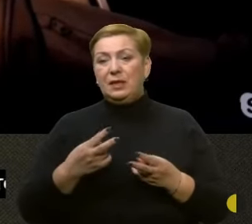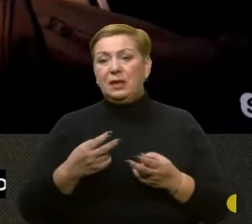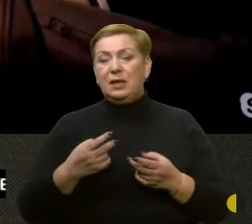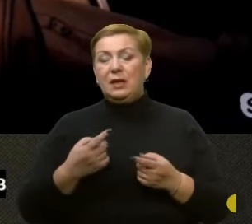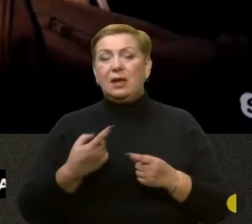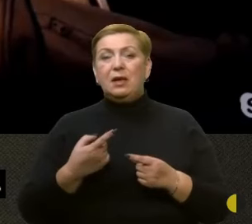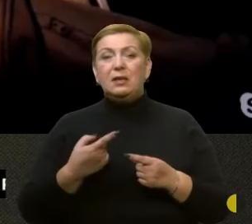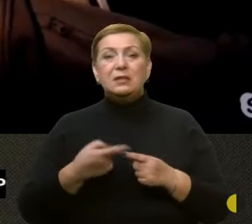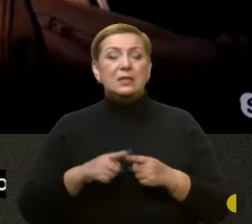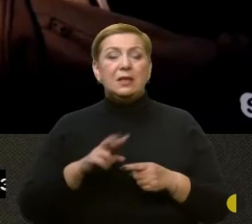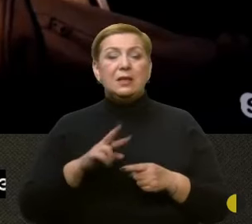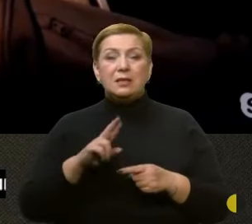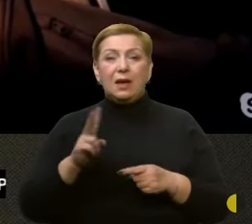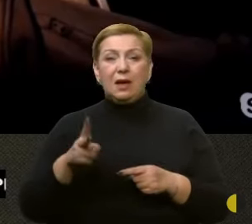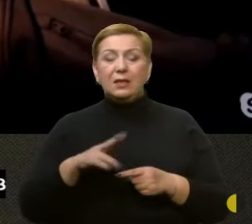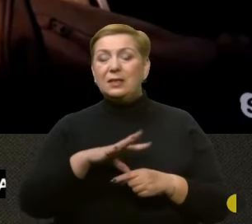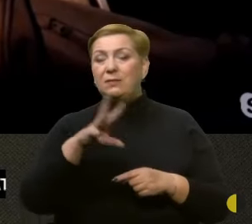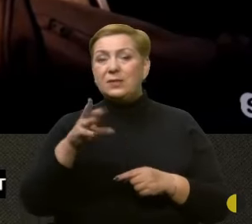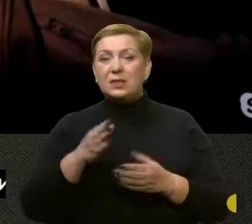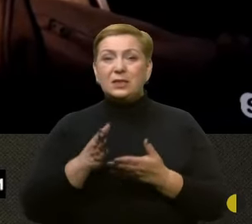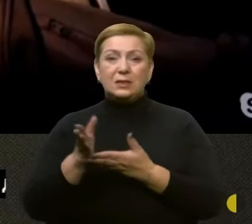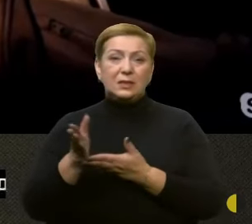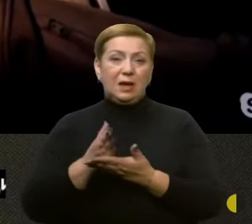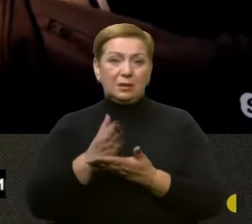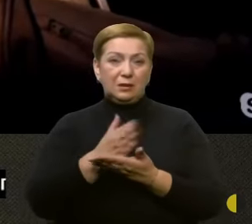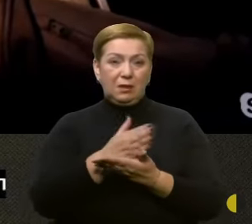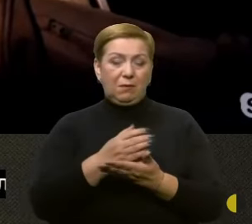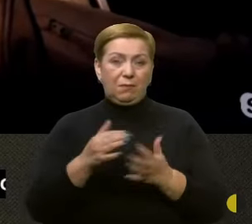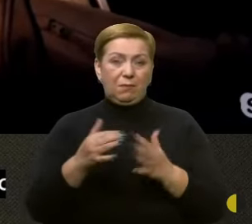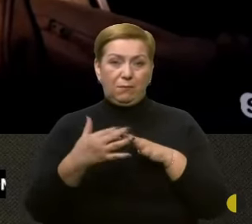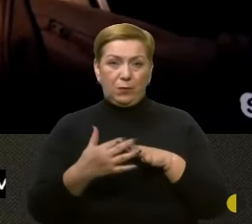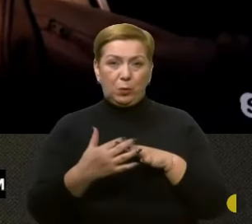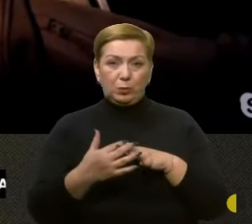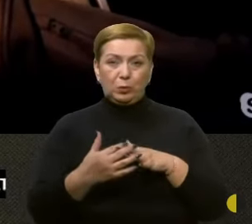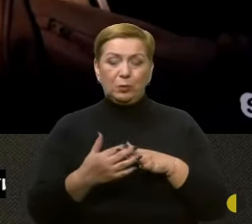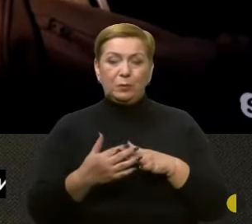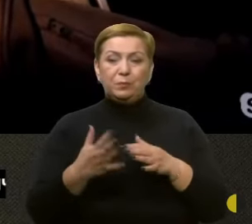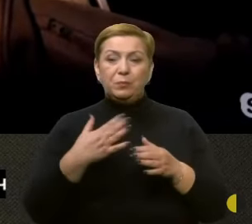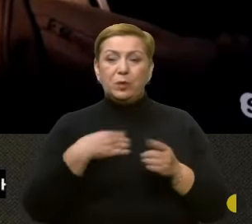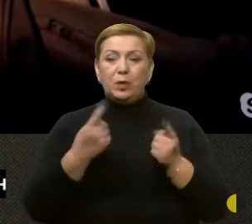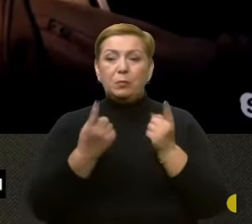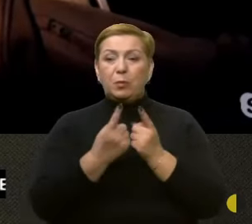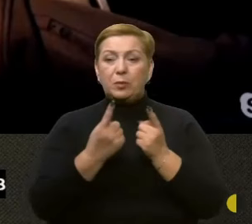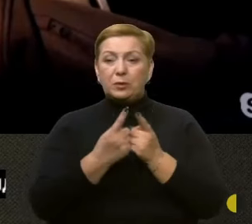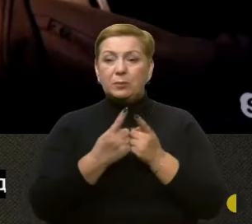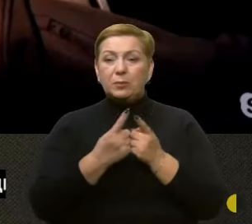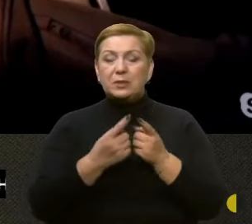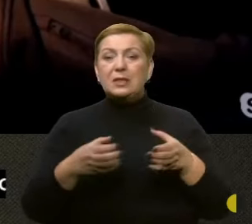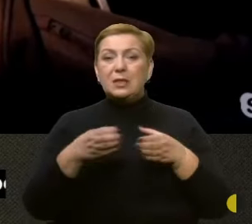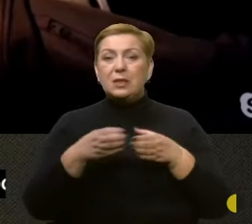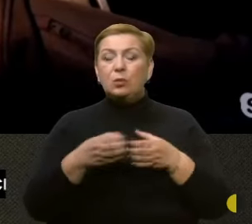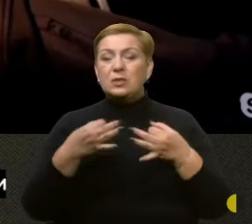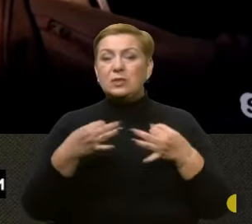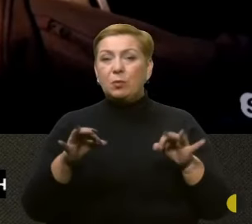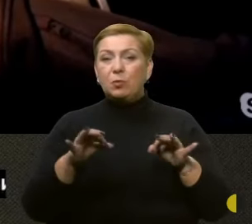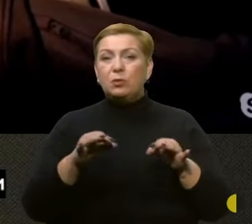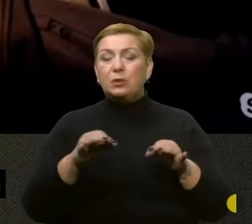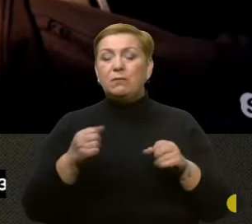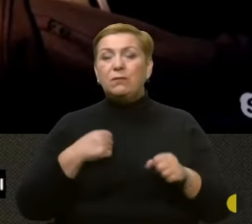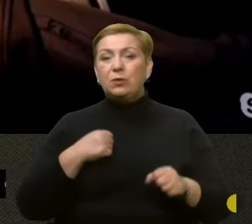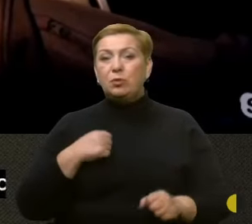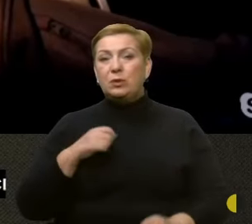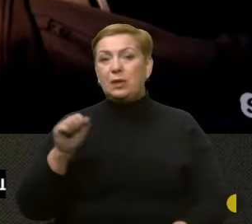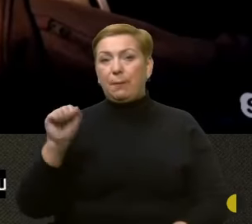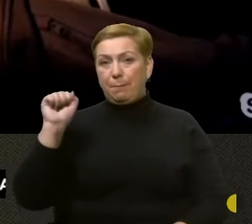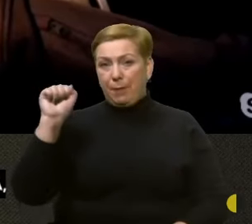всіх ділянках фронту. Так, от мої побратими з Легіону Свободи зараз воюють на Бахмуті, на